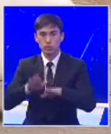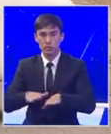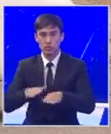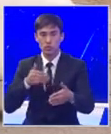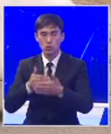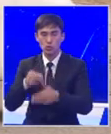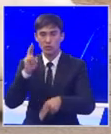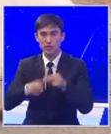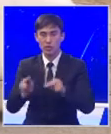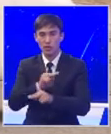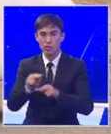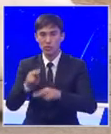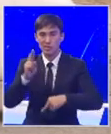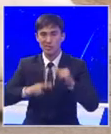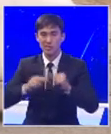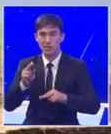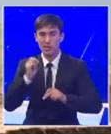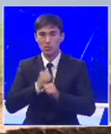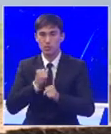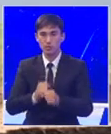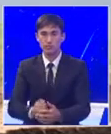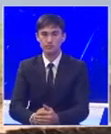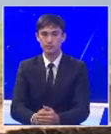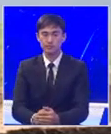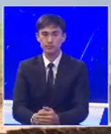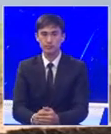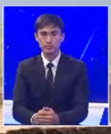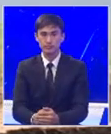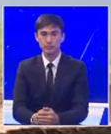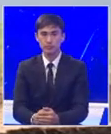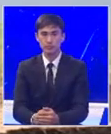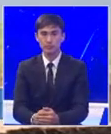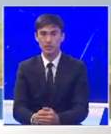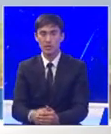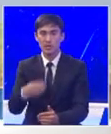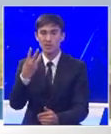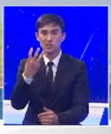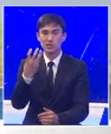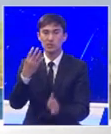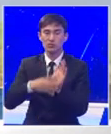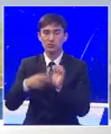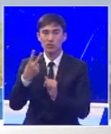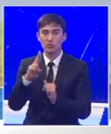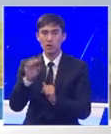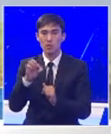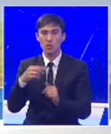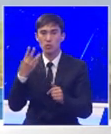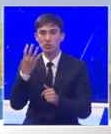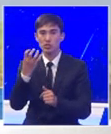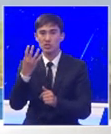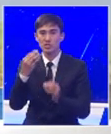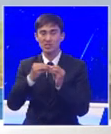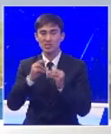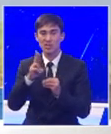здесь до завершения ремонтно-строительных работ. Алматы-Ускемен автожолының. С 392 километра по